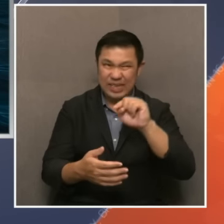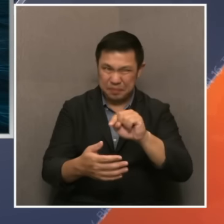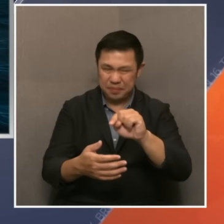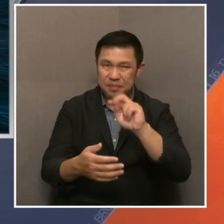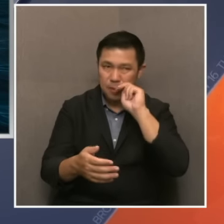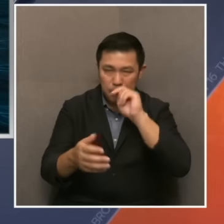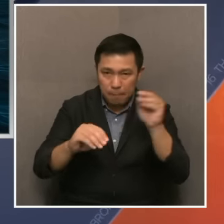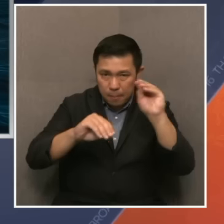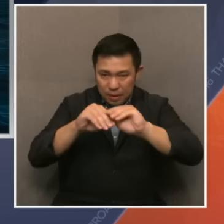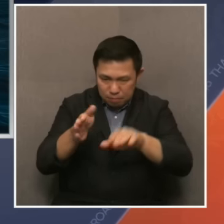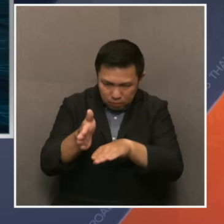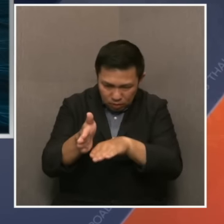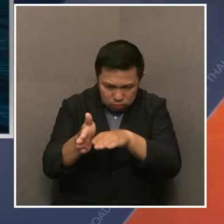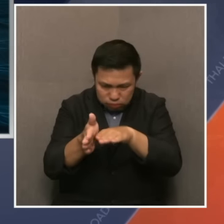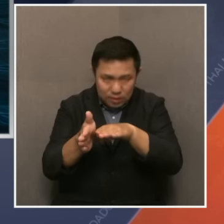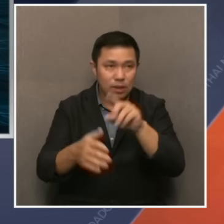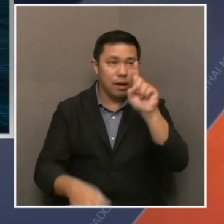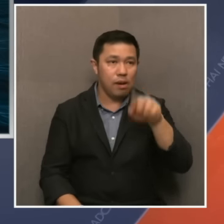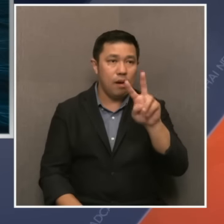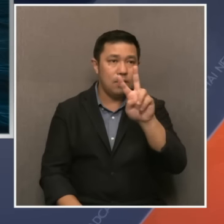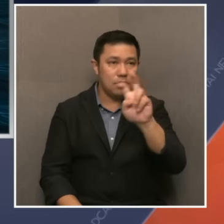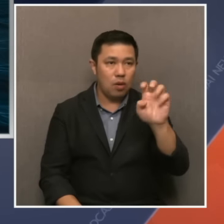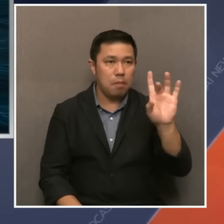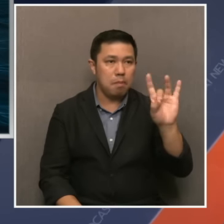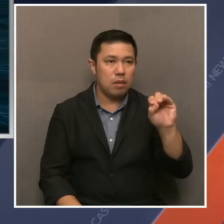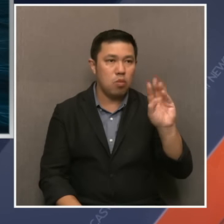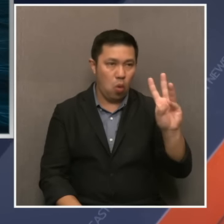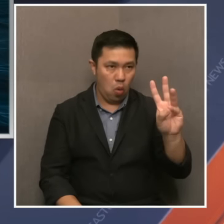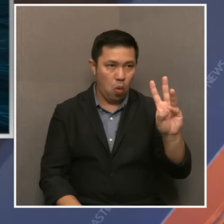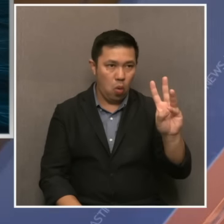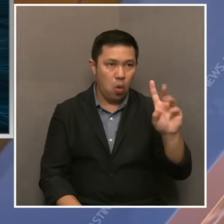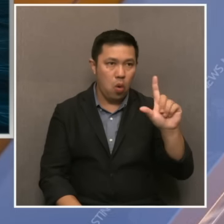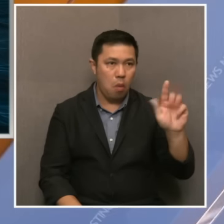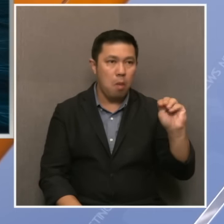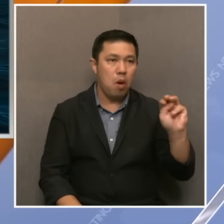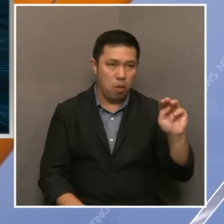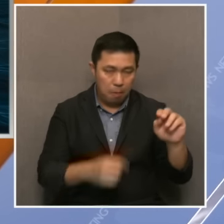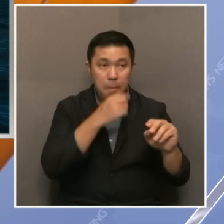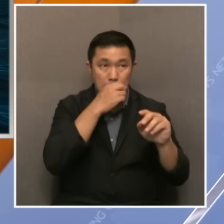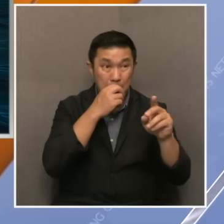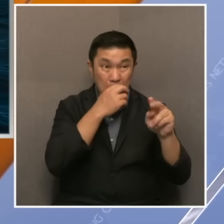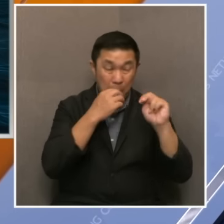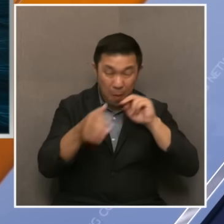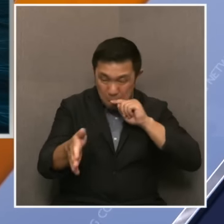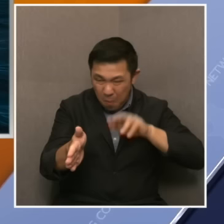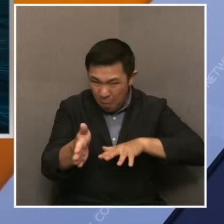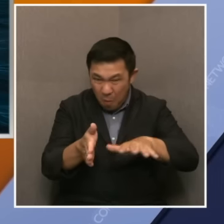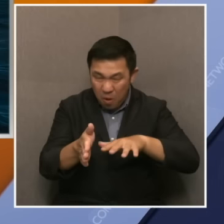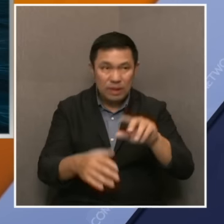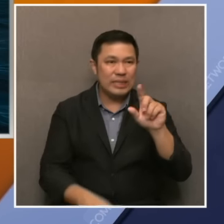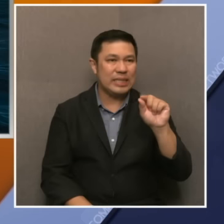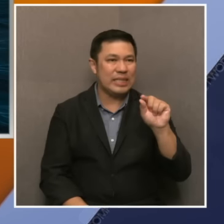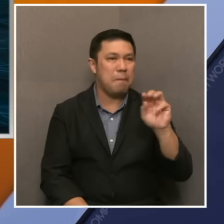ครับมาอยู่ที่1,260บาเมตต่อวินาทีปริมาณน้ำอยู่ที่ระดับ 20